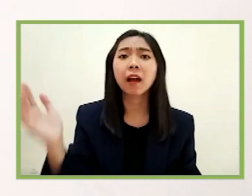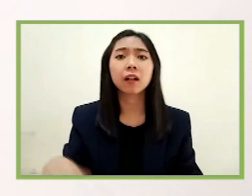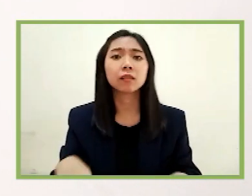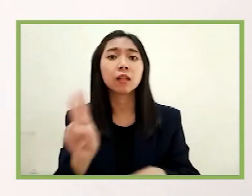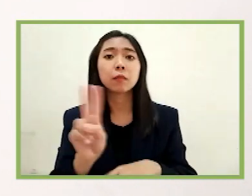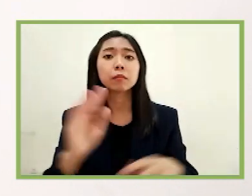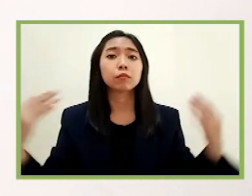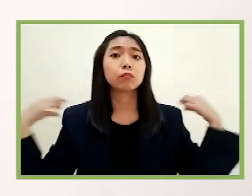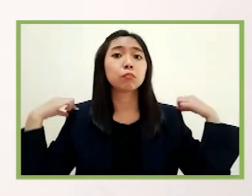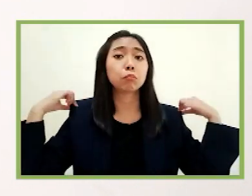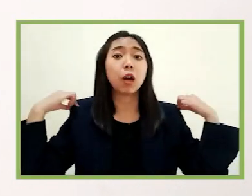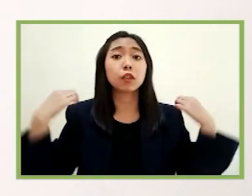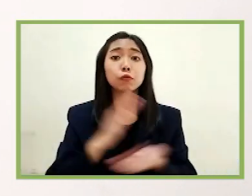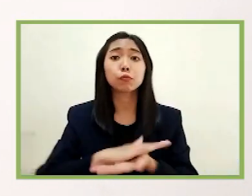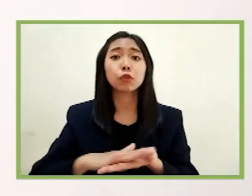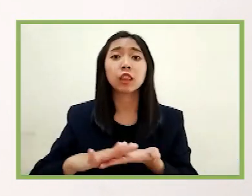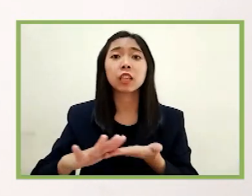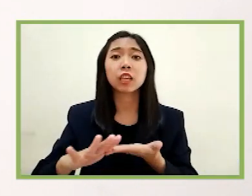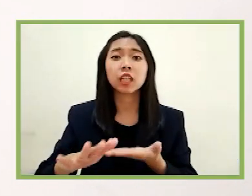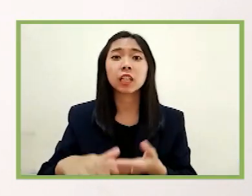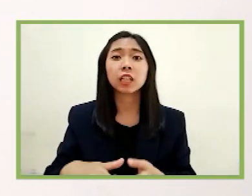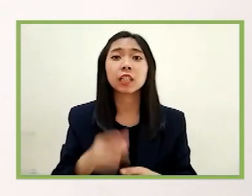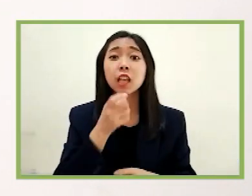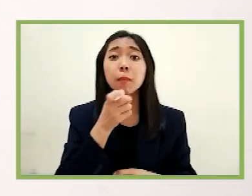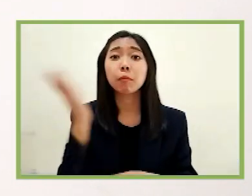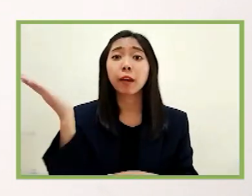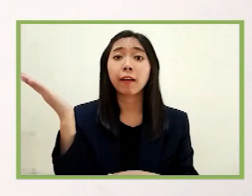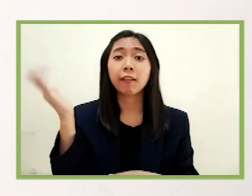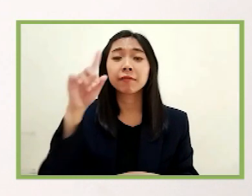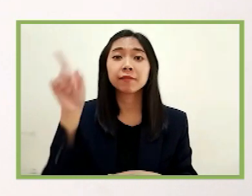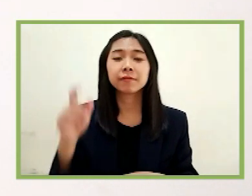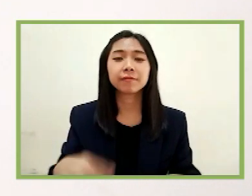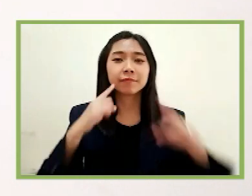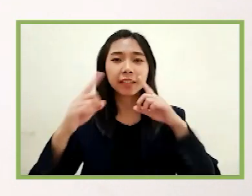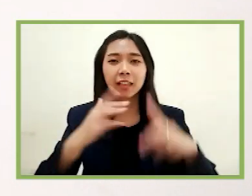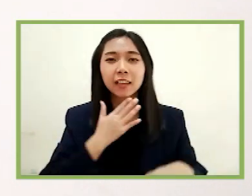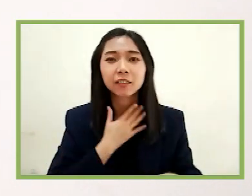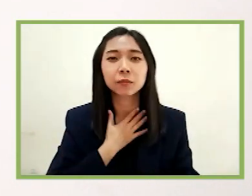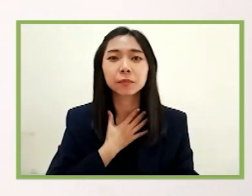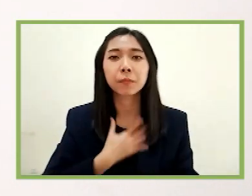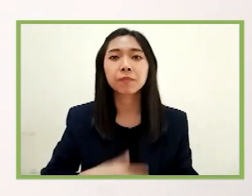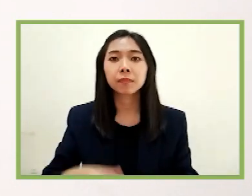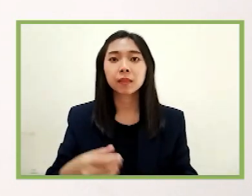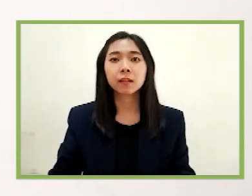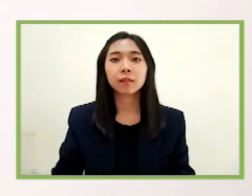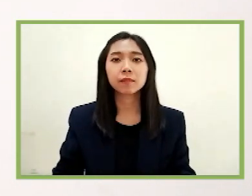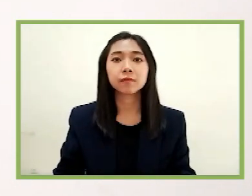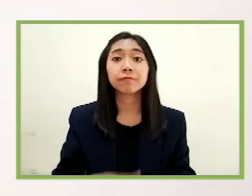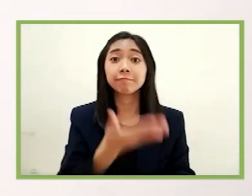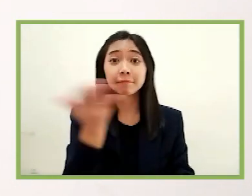jubah putih itu dan darimanakah mereka datang maka kataku kepadanya tuanku